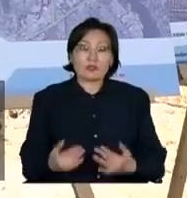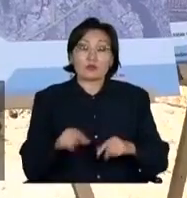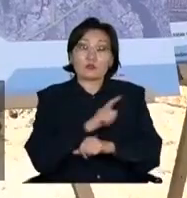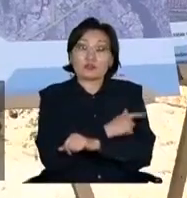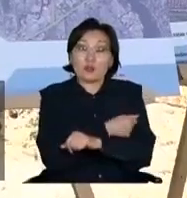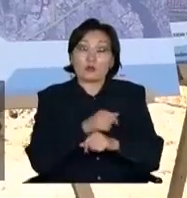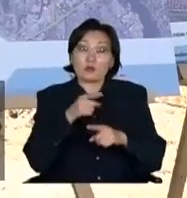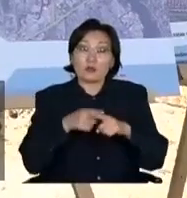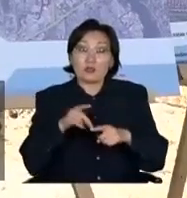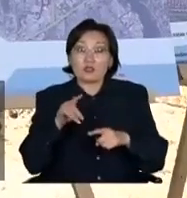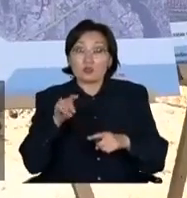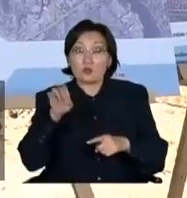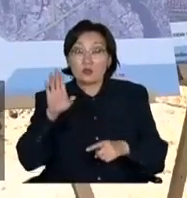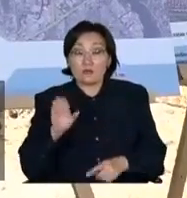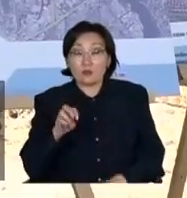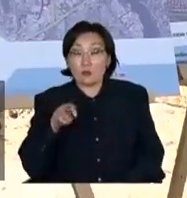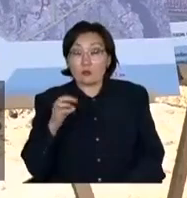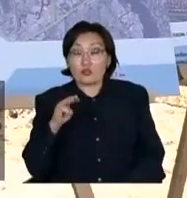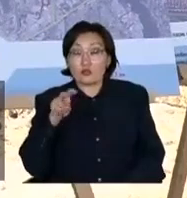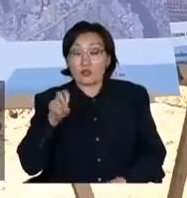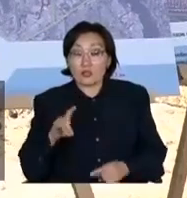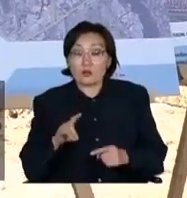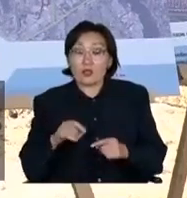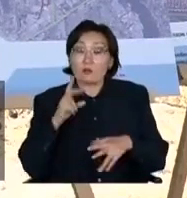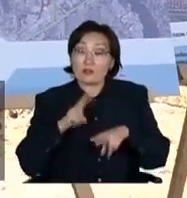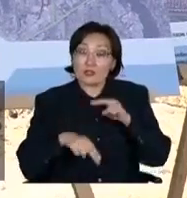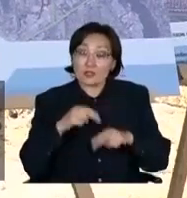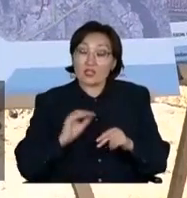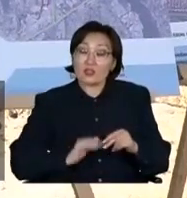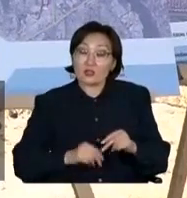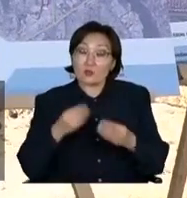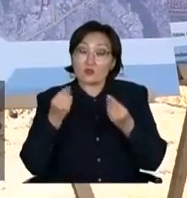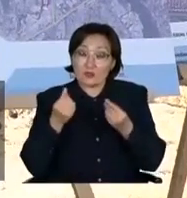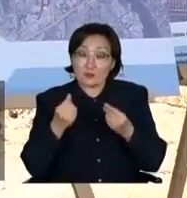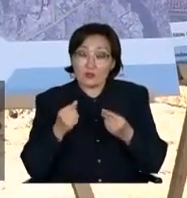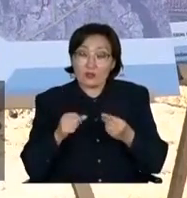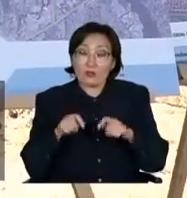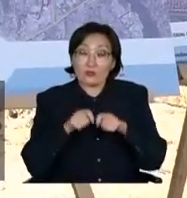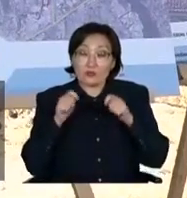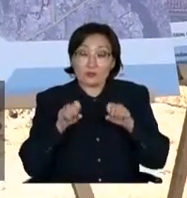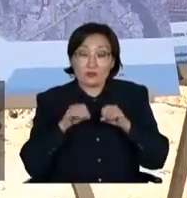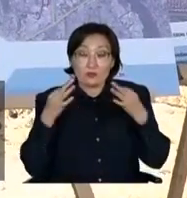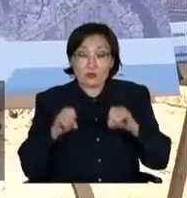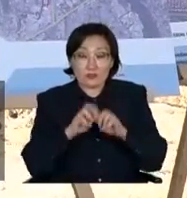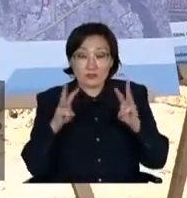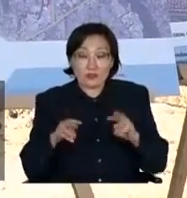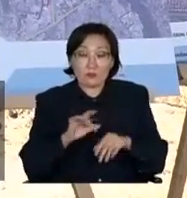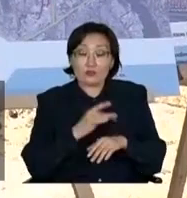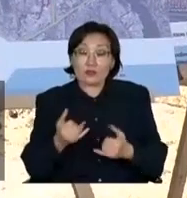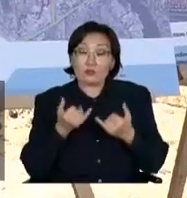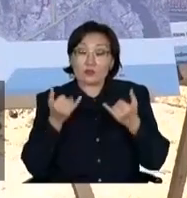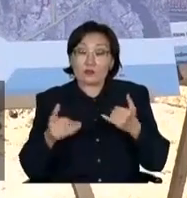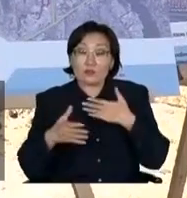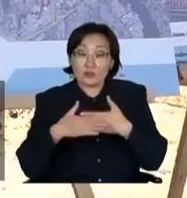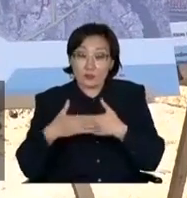Поликлиника на проспекте Рыскулова Момышлы построена на частные инвестиции. Ее открытие в мае этого года позволило охватить медицинским обслуживанием в